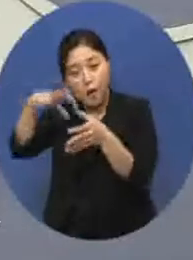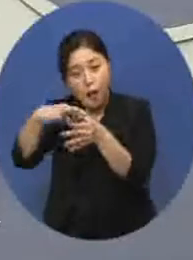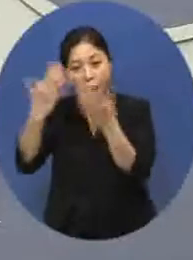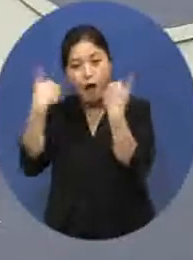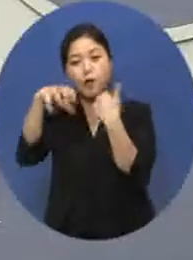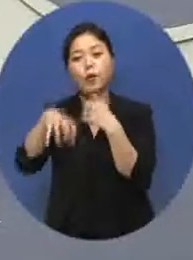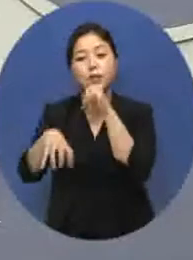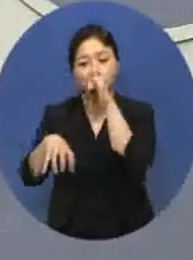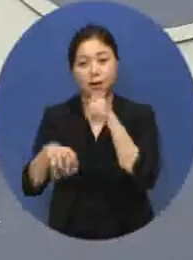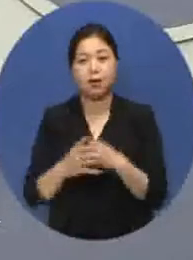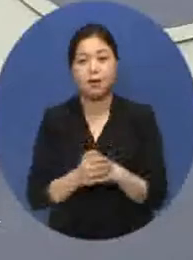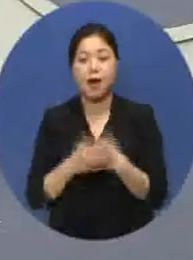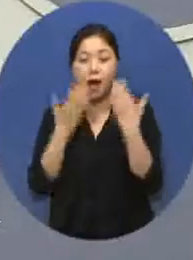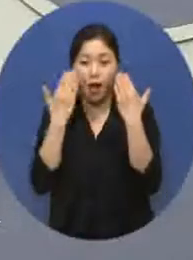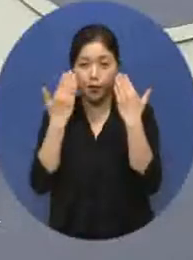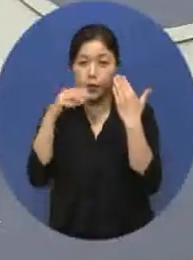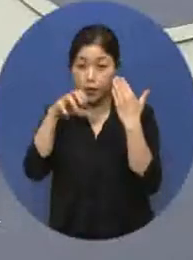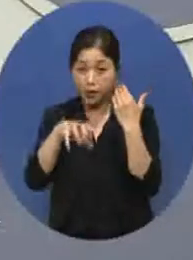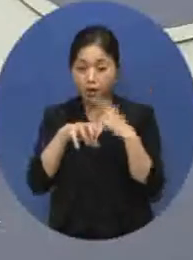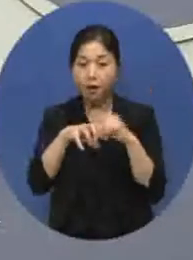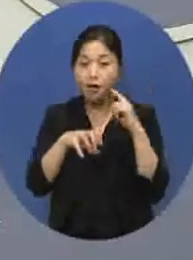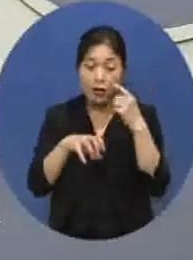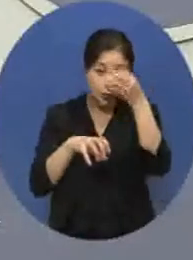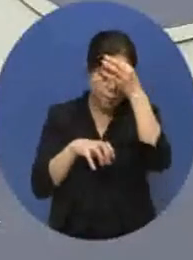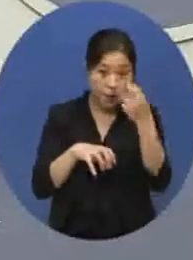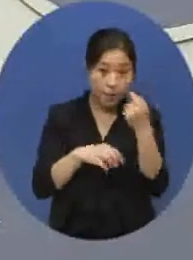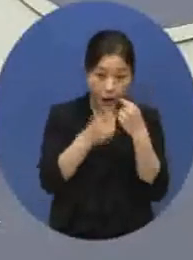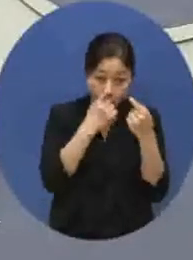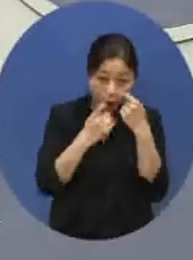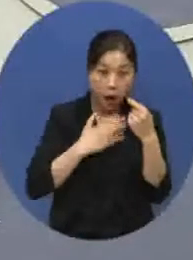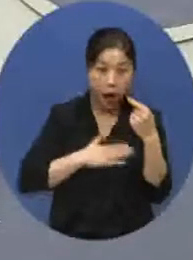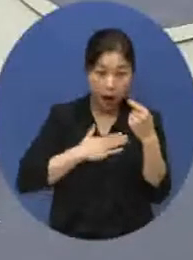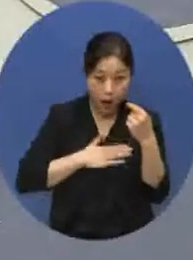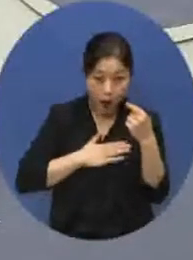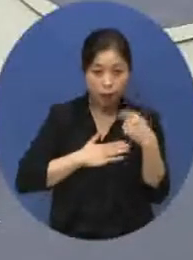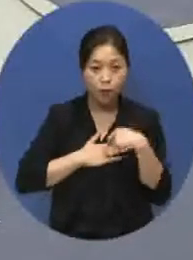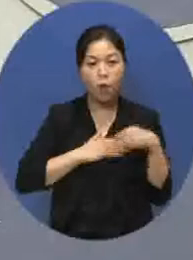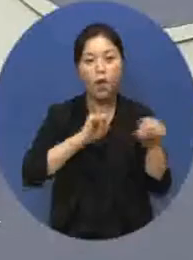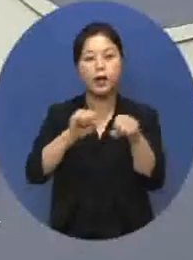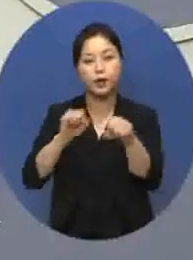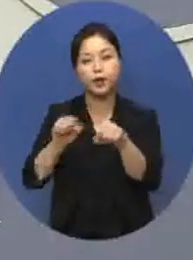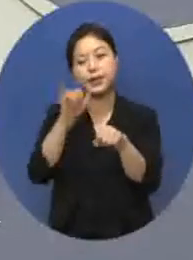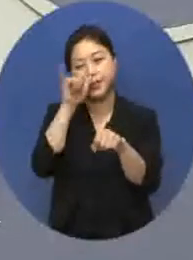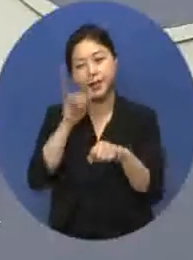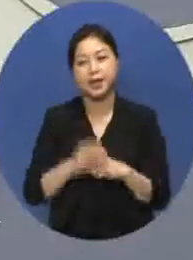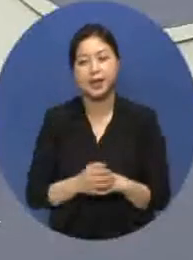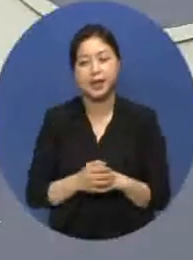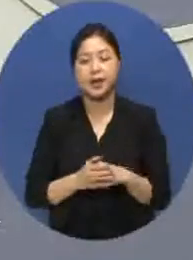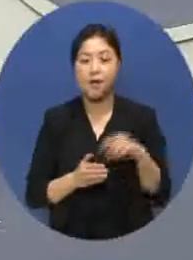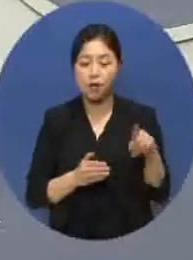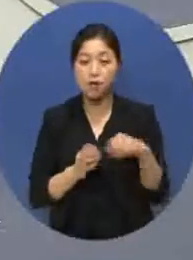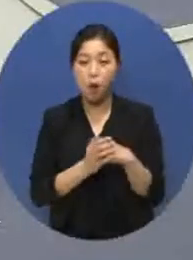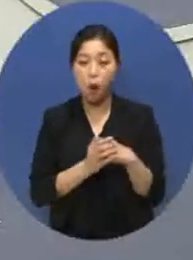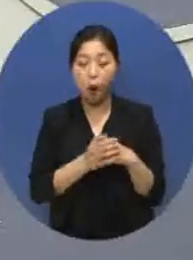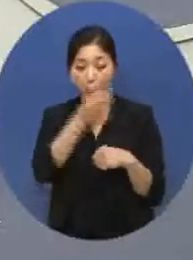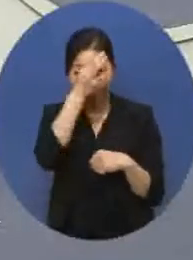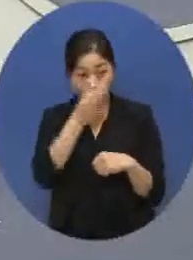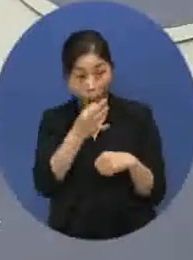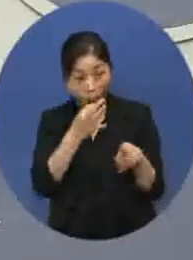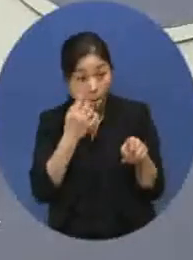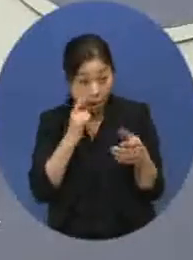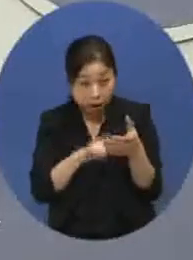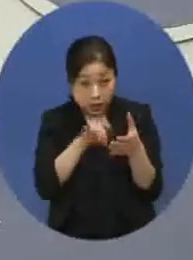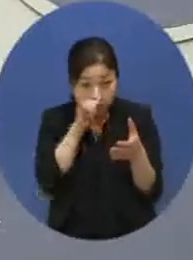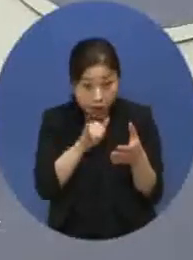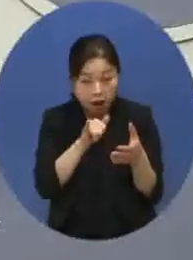하다 보니까 학교에서 이제 예술을 잡혀서 그 예술 활동들을 하세요. 예. 그래가지고 거기서 소질이 좀 발견되면은